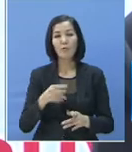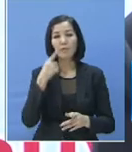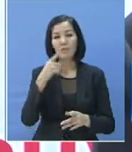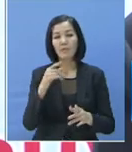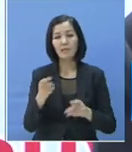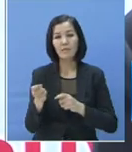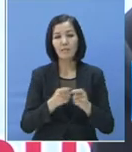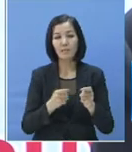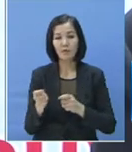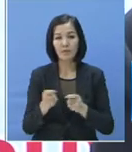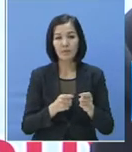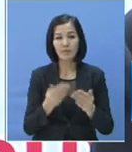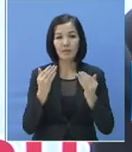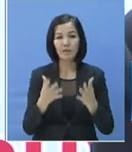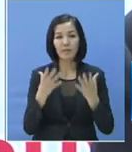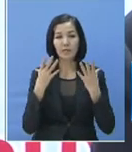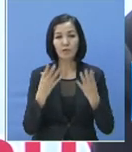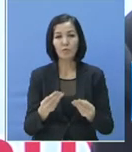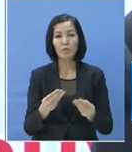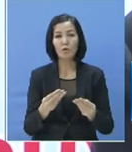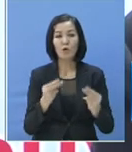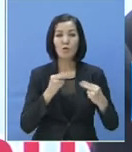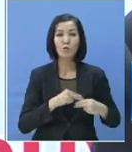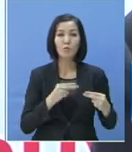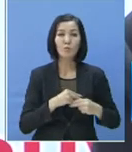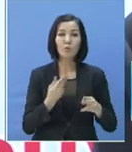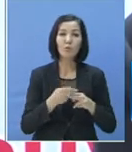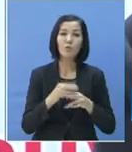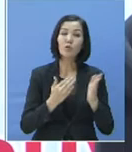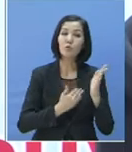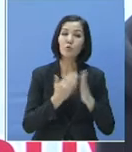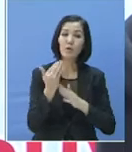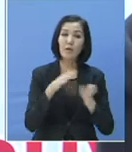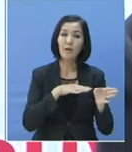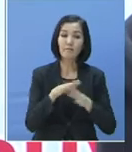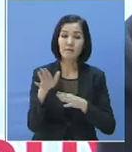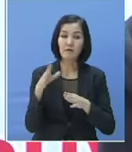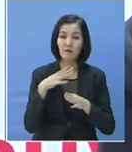дамыту басқармасының қазіргі кезде жұмысы өте жоғары деңгейде деп айтуға болады.